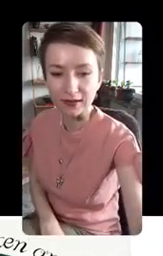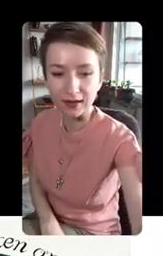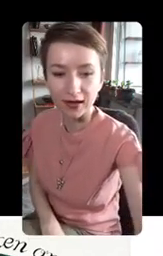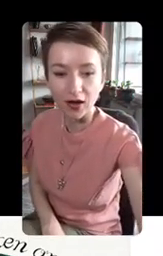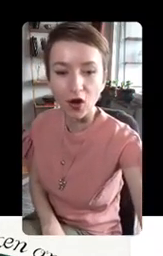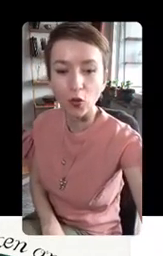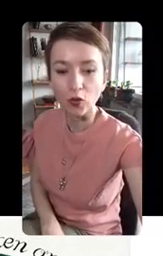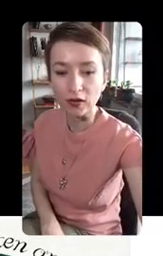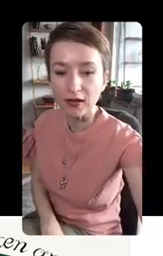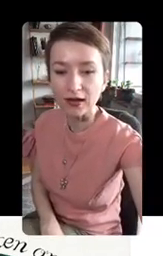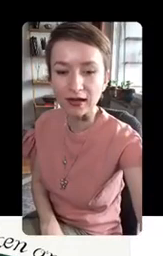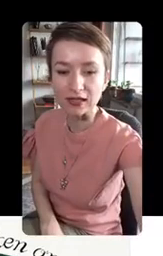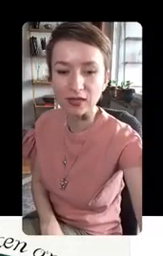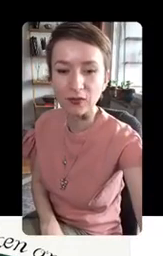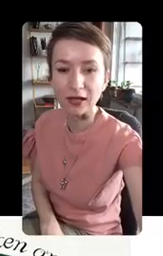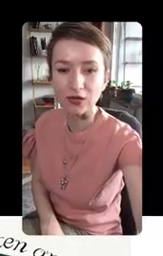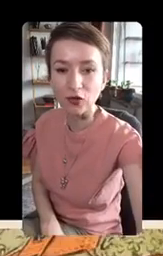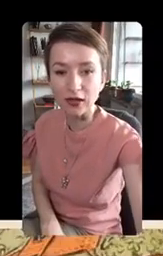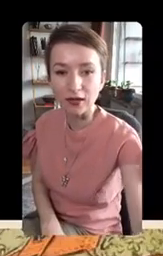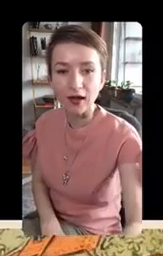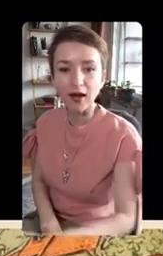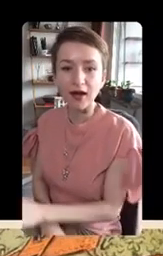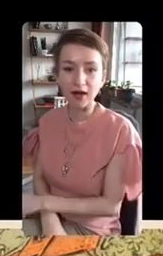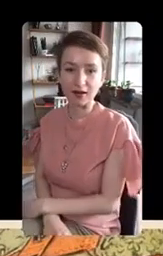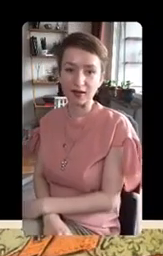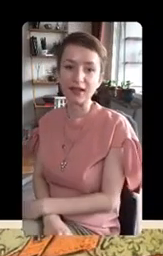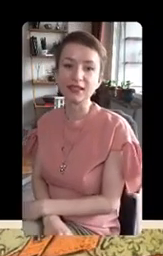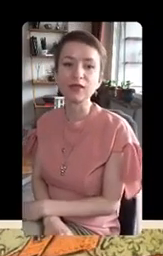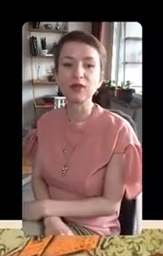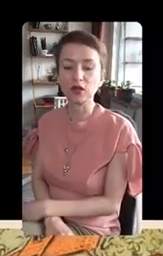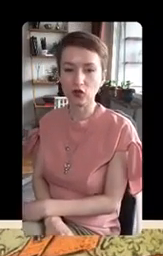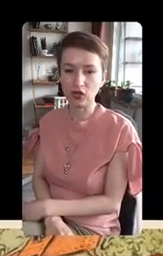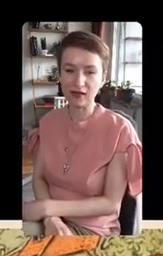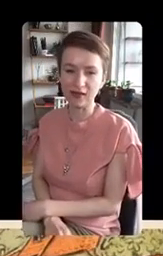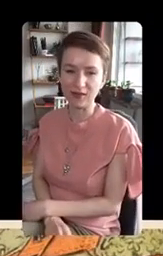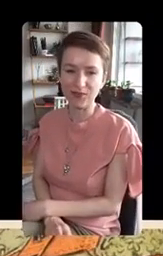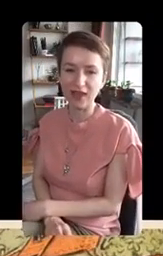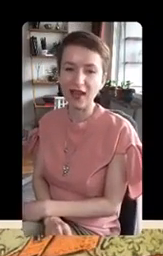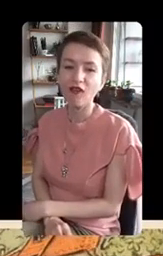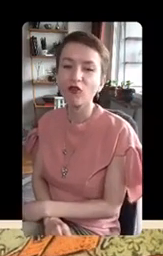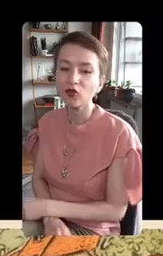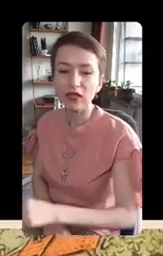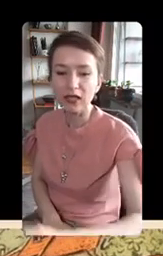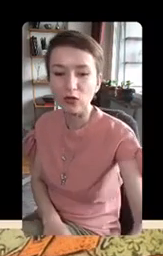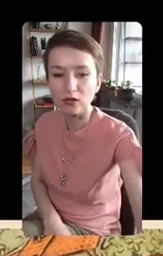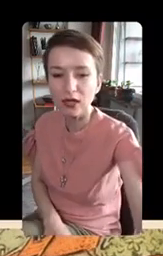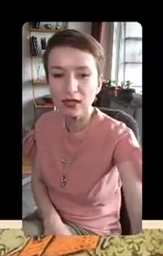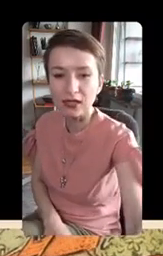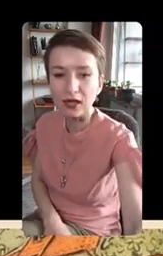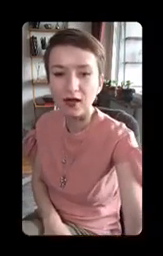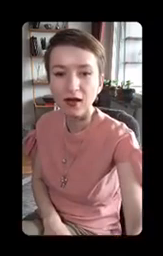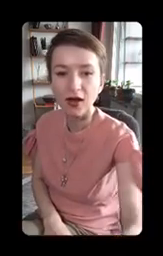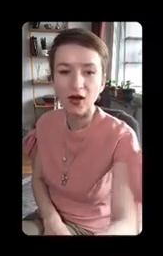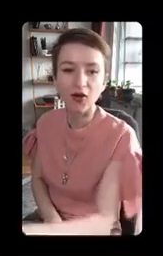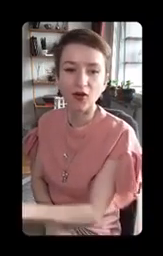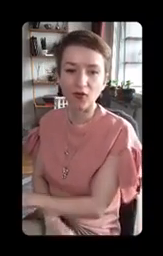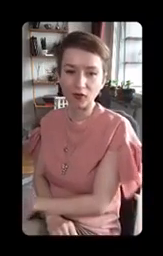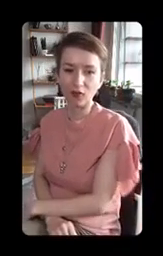приехали племянники, у них как раз и происходят разные приключения. Вот